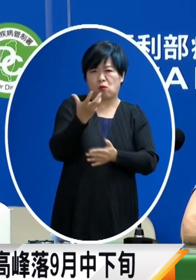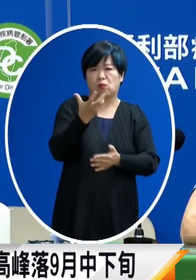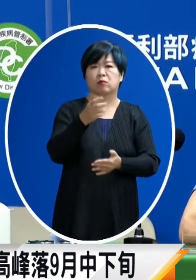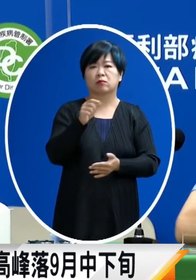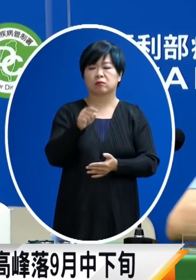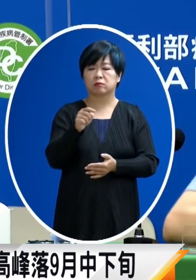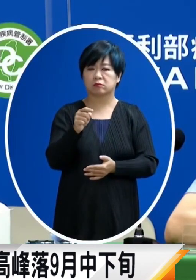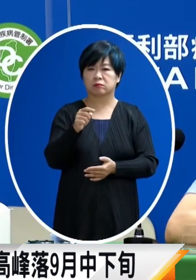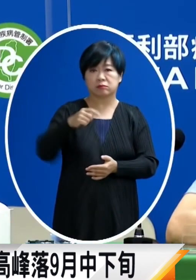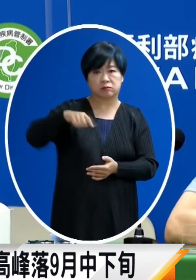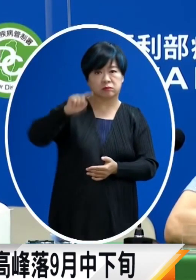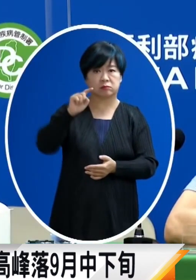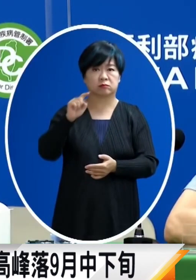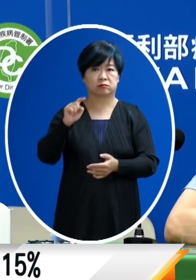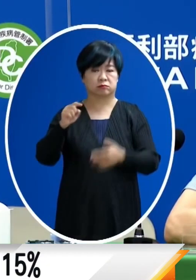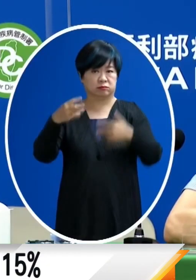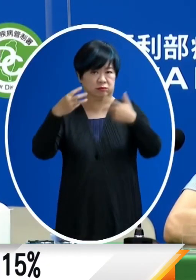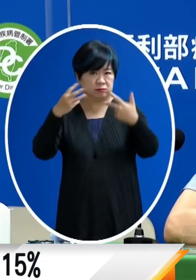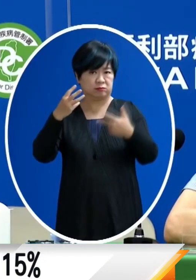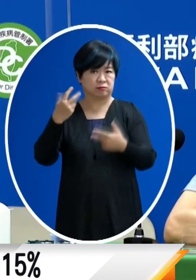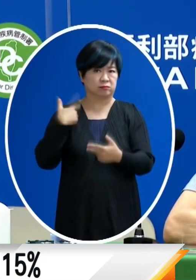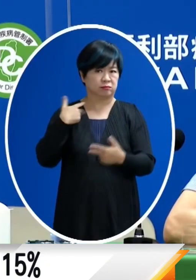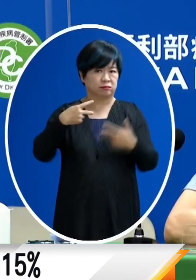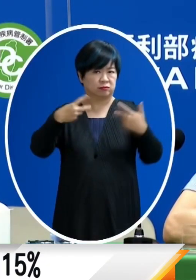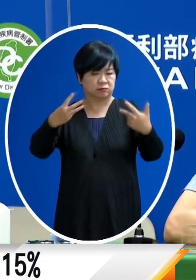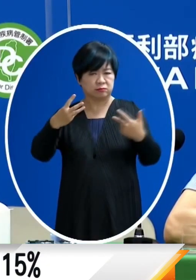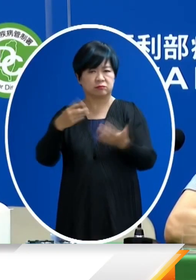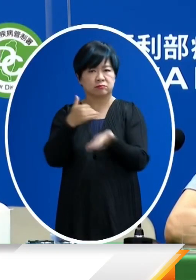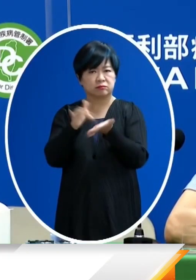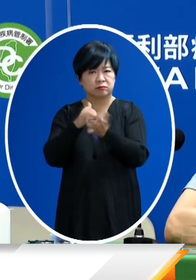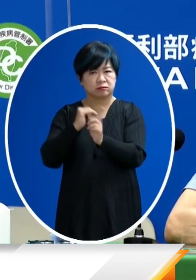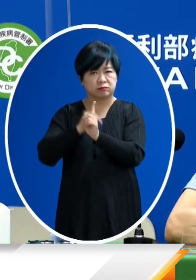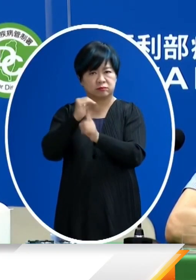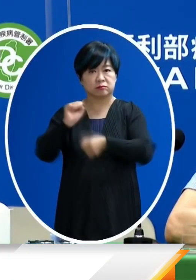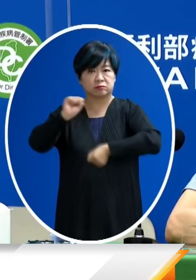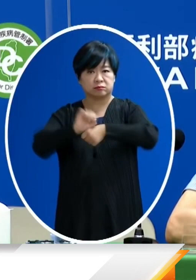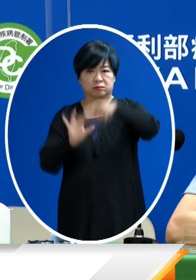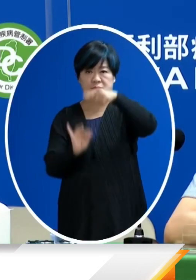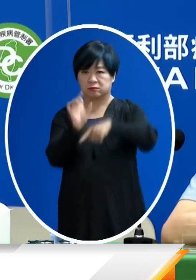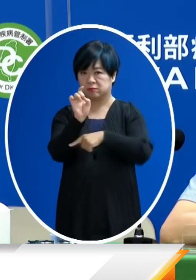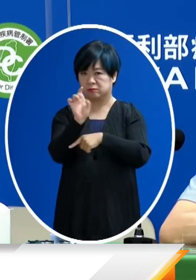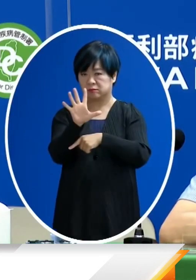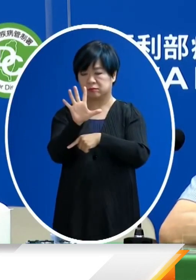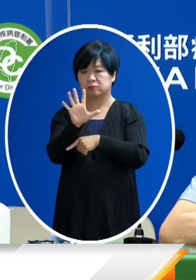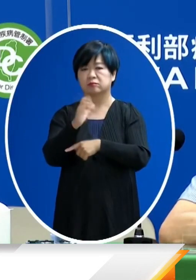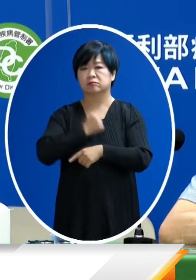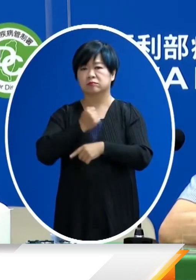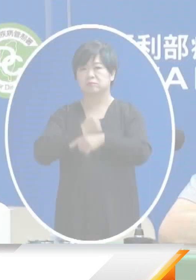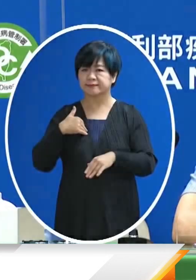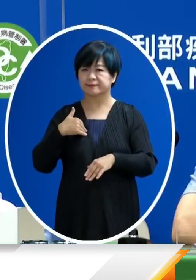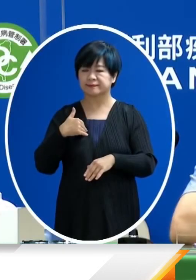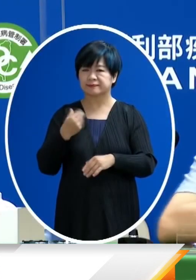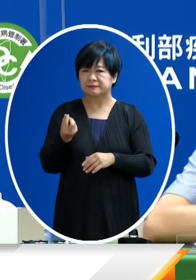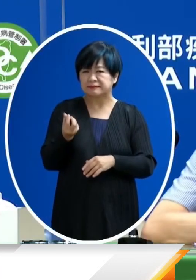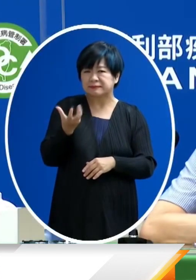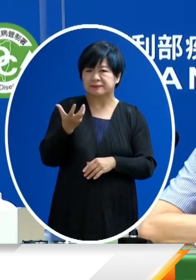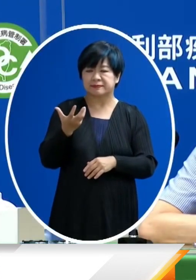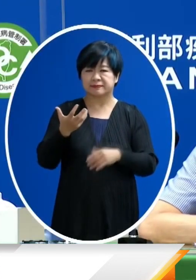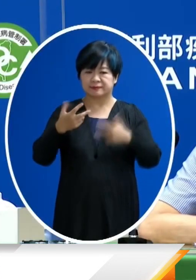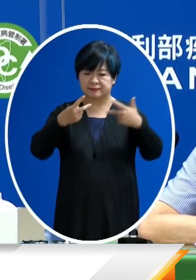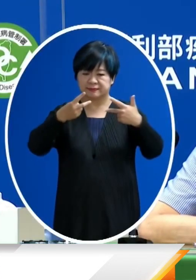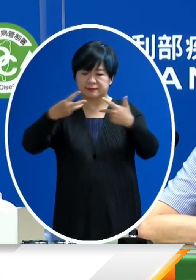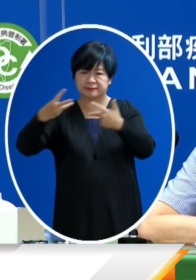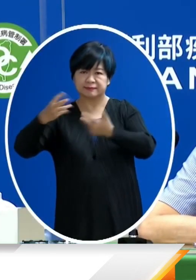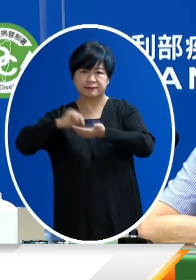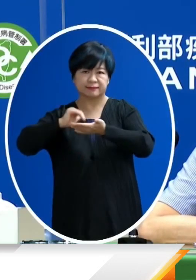那比上个礼拜的同一天也增加了15%，那显示这个疫情这个升温已经是确定，下礼拜二或下礼拜三